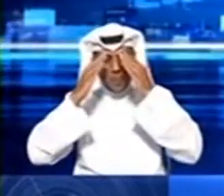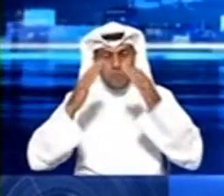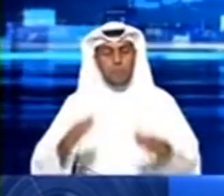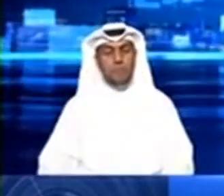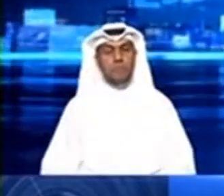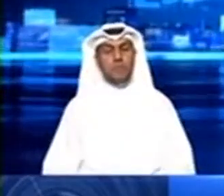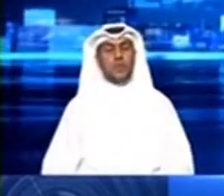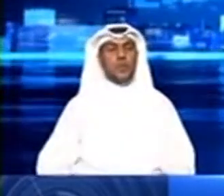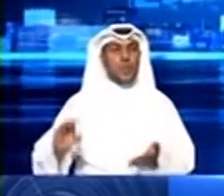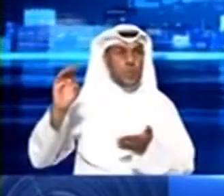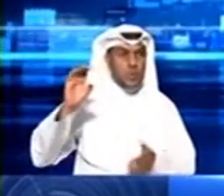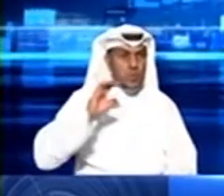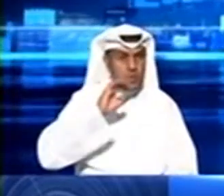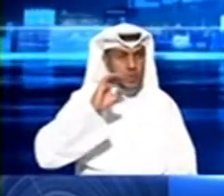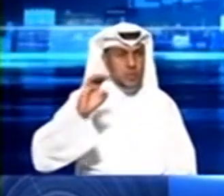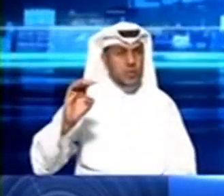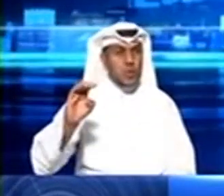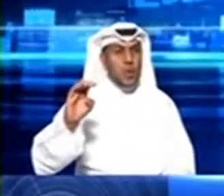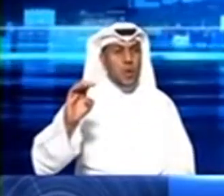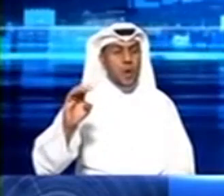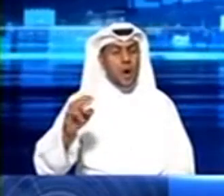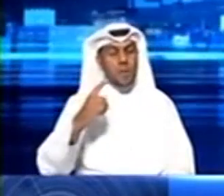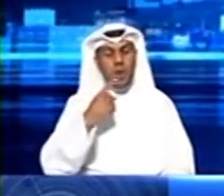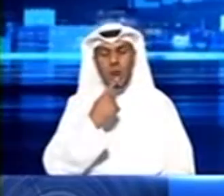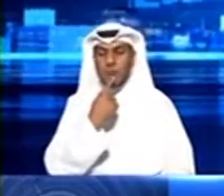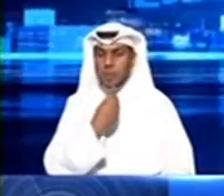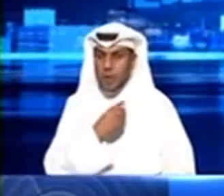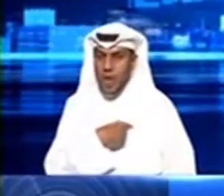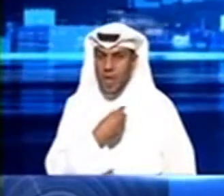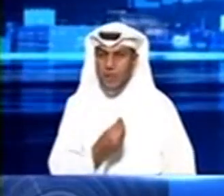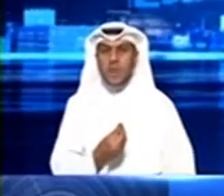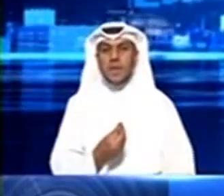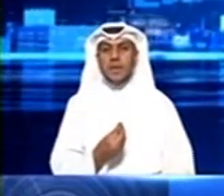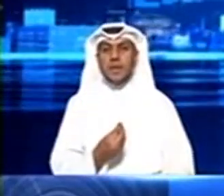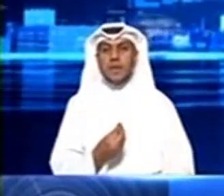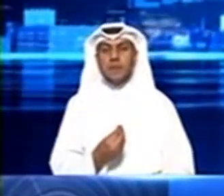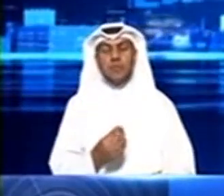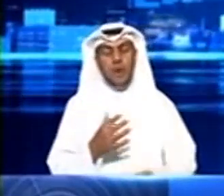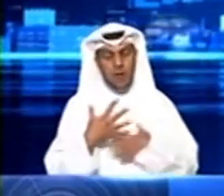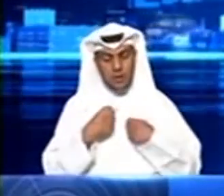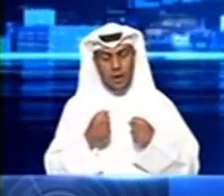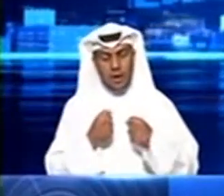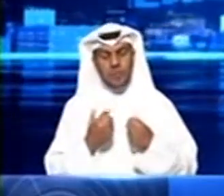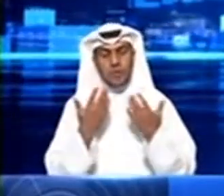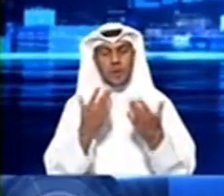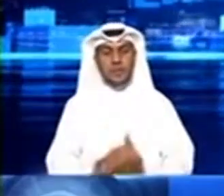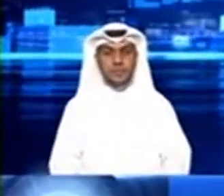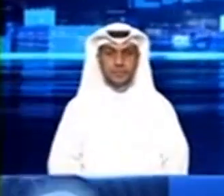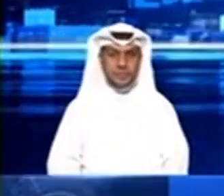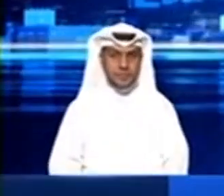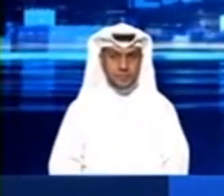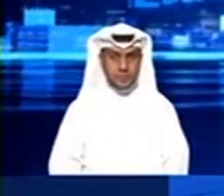ما أبداه من فيض المشاعر الطيبة، راجيا سموه له دوام الصحة والعافية.